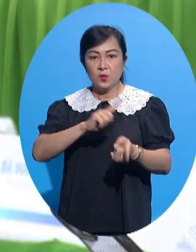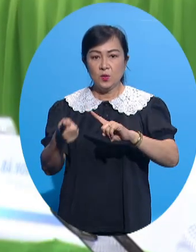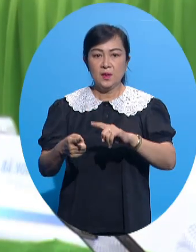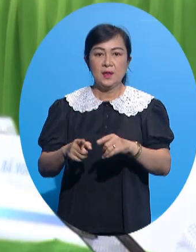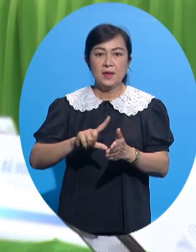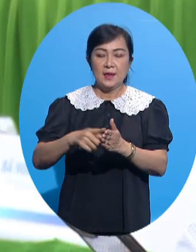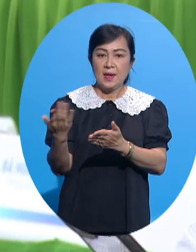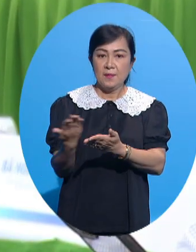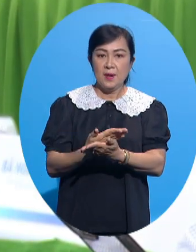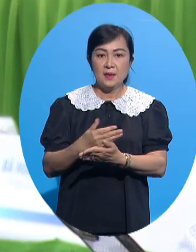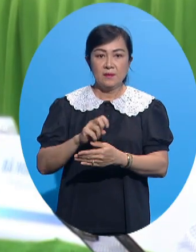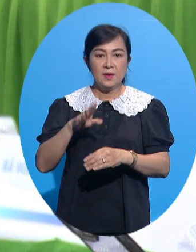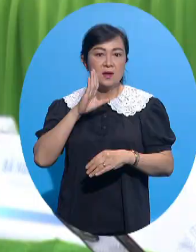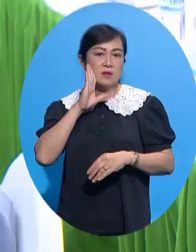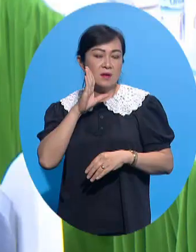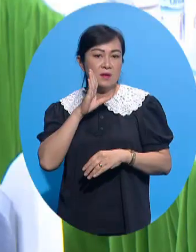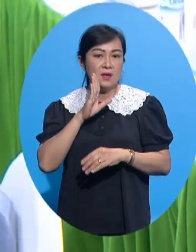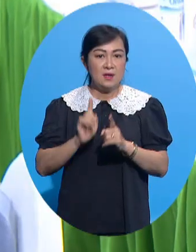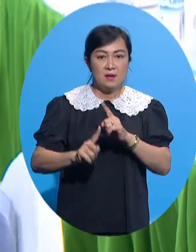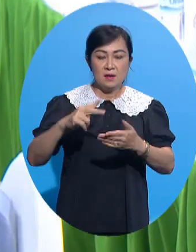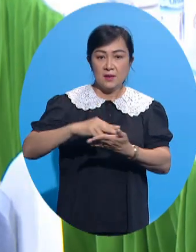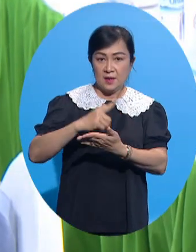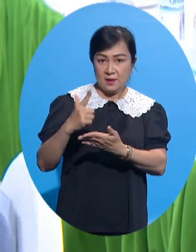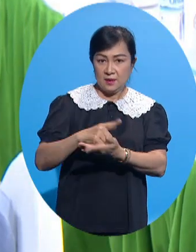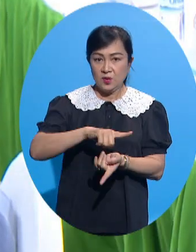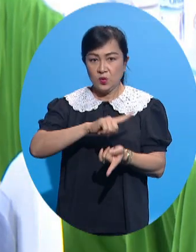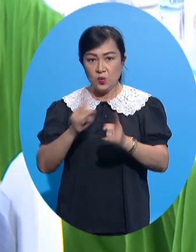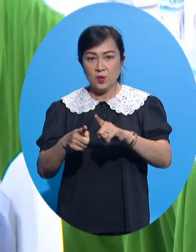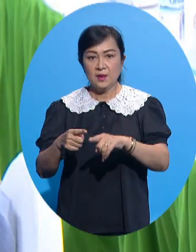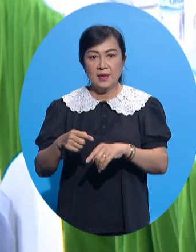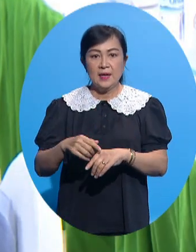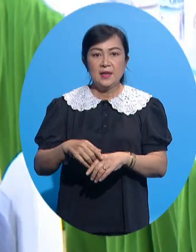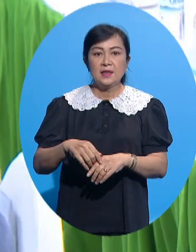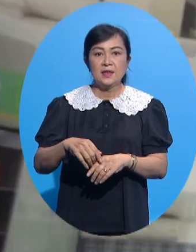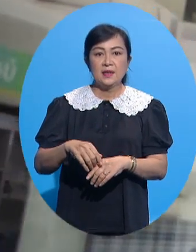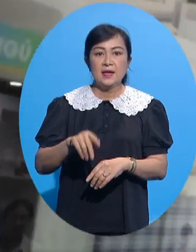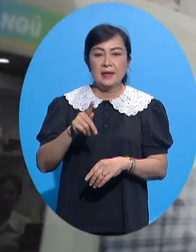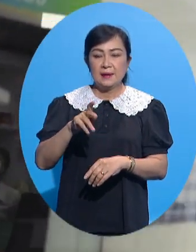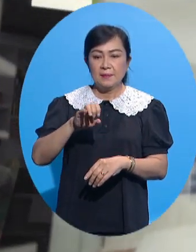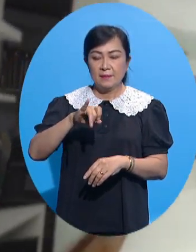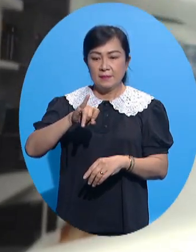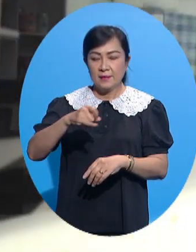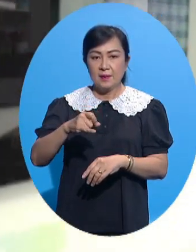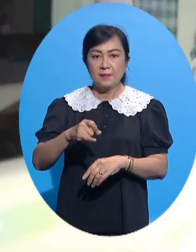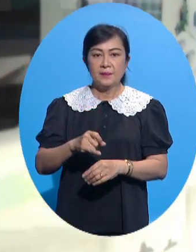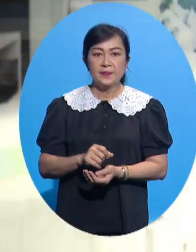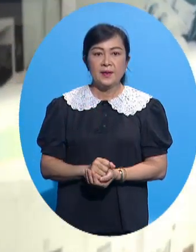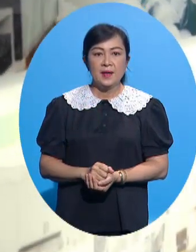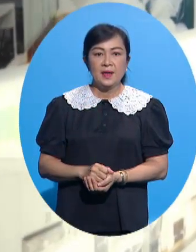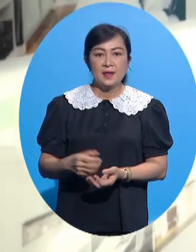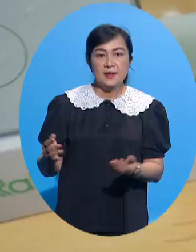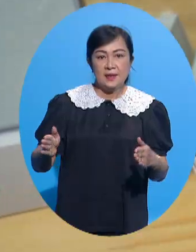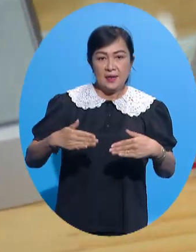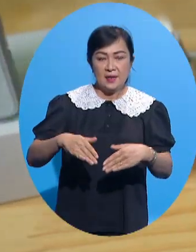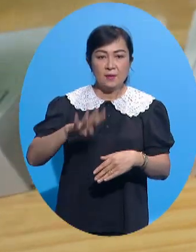ứng với thời đại mới, đơn vị đã thử nghiệm các đột phá chiến lược gồm chuyển từ chuyển đổi số sang chuyển đổi kép, số và xanh, đưa nhanh thành